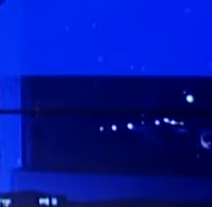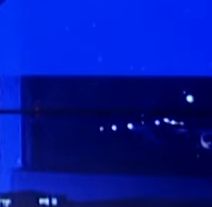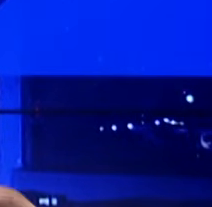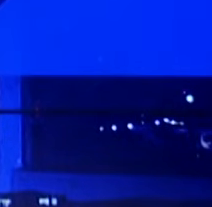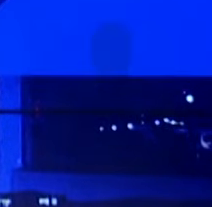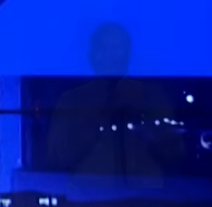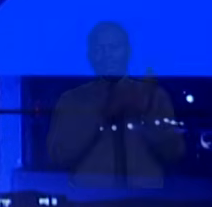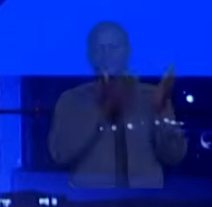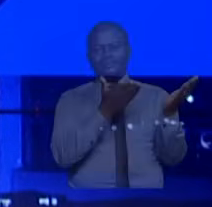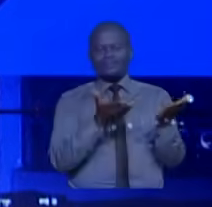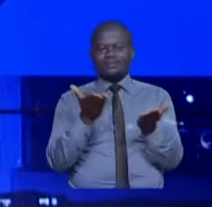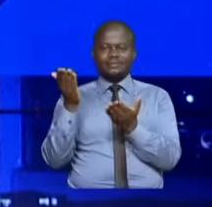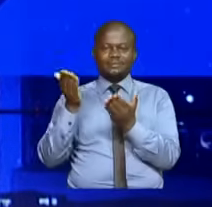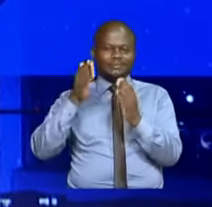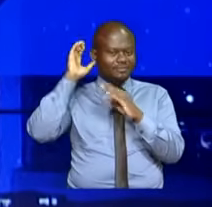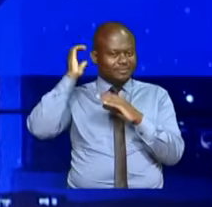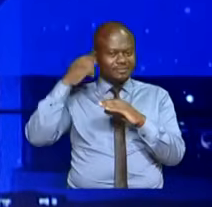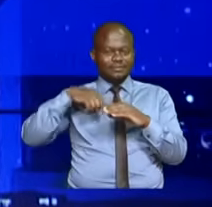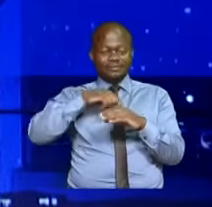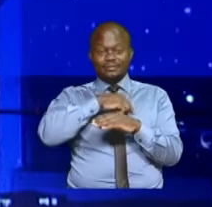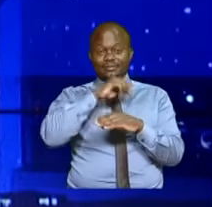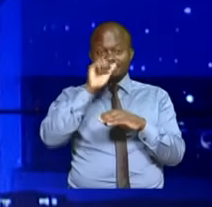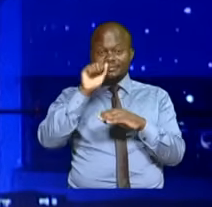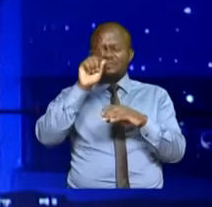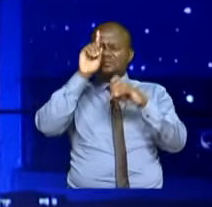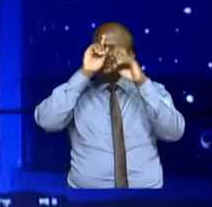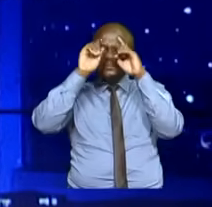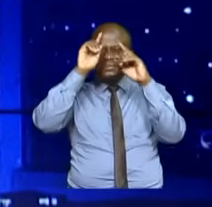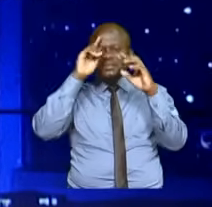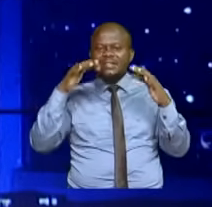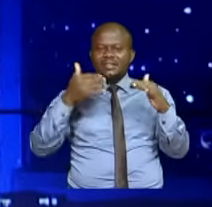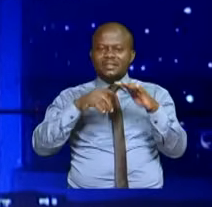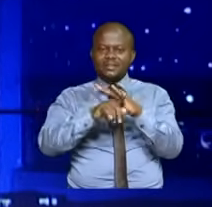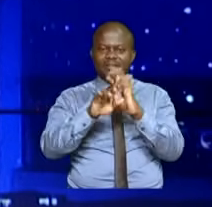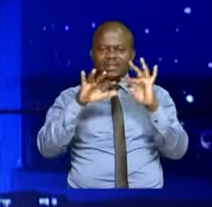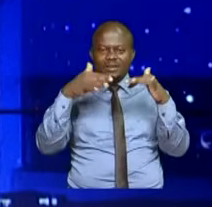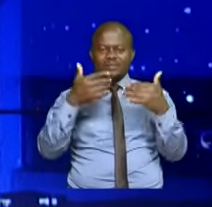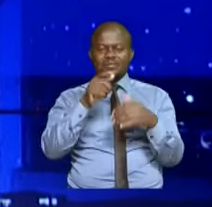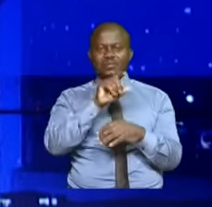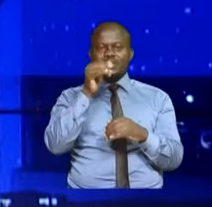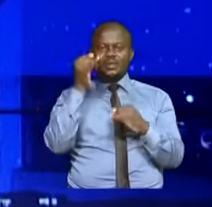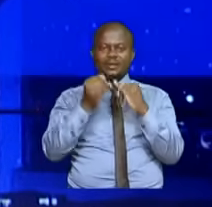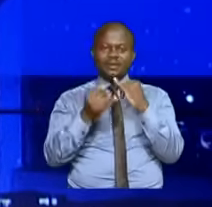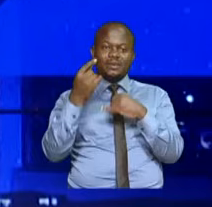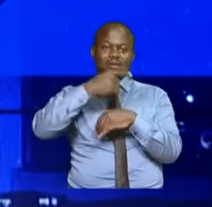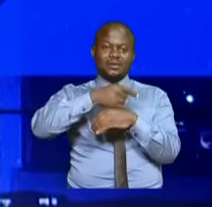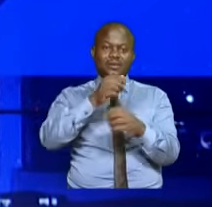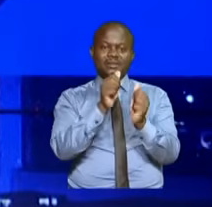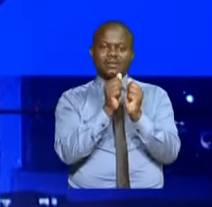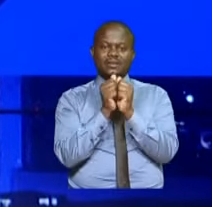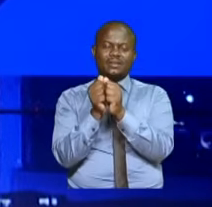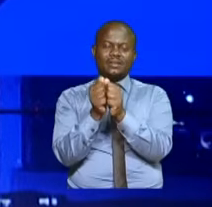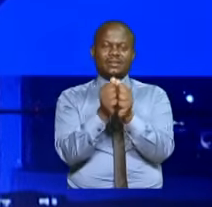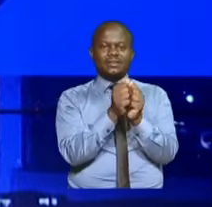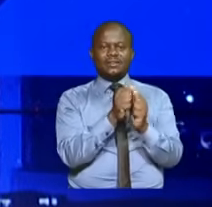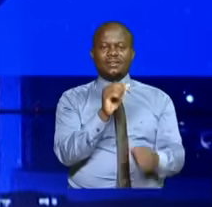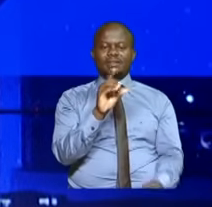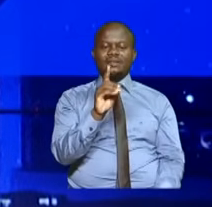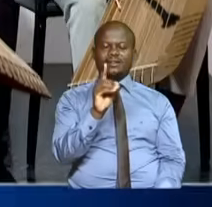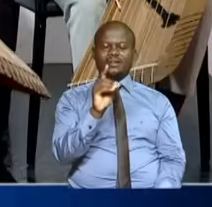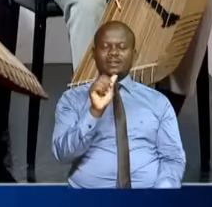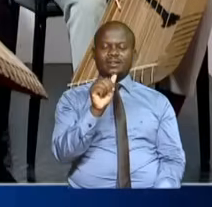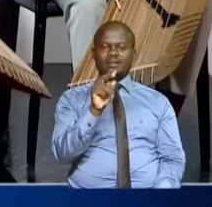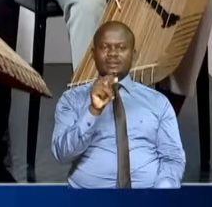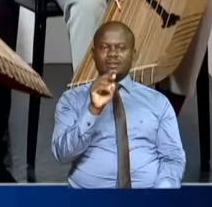ndiye kubwikaze muri aya makuru sho uri kuba uri kwibaza ute se turinjira gute muri weekend uyu munsi rero turi kumwe na Daniel